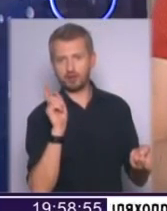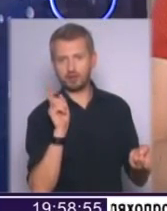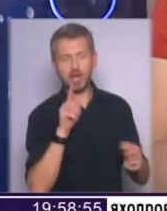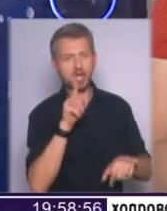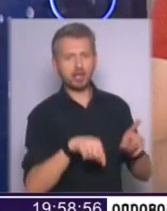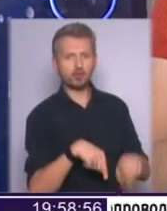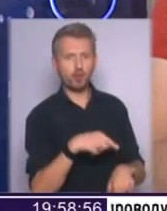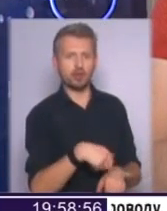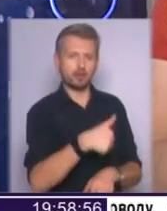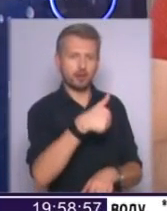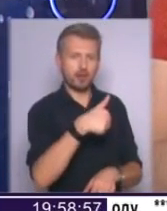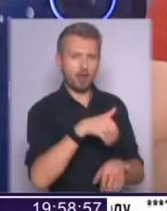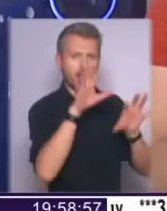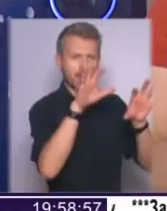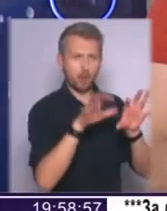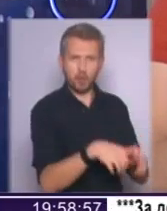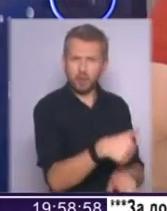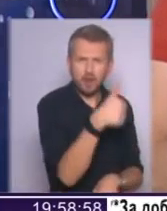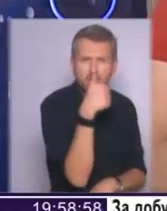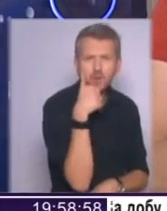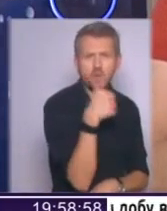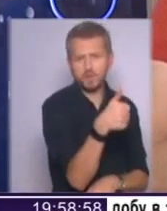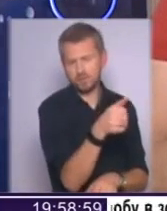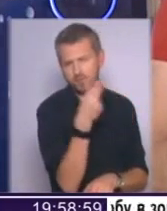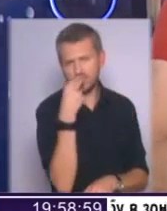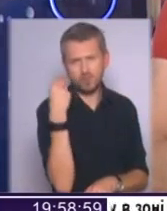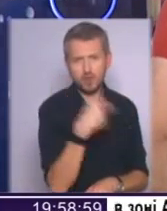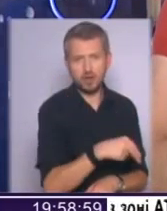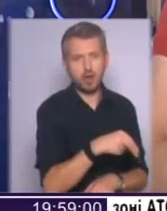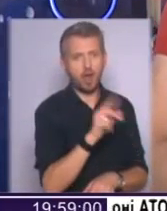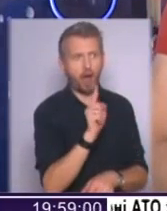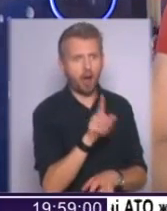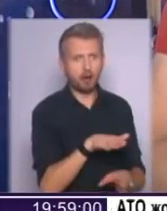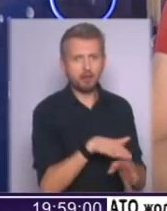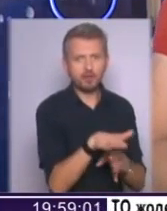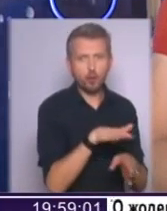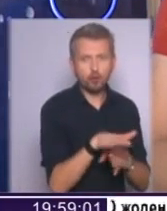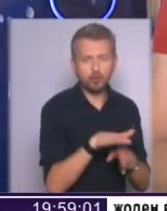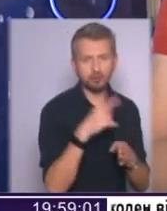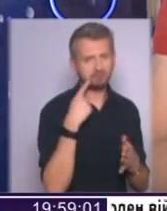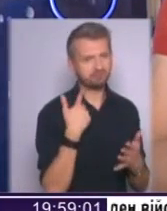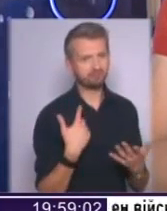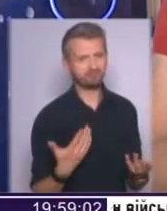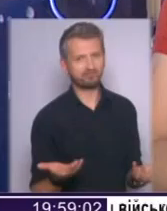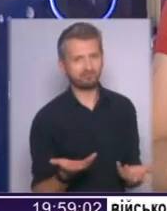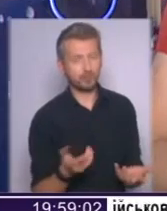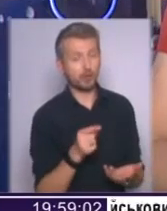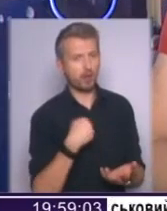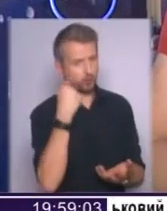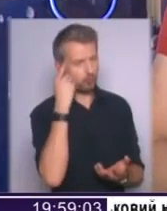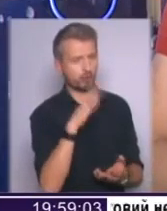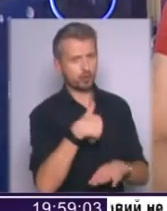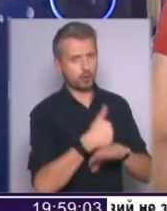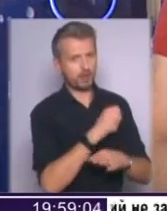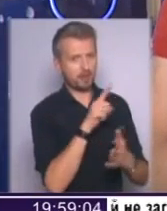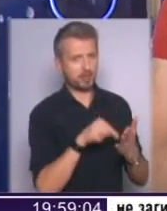дуже достатньо добрими законодавчими актами і дуже такою підозрілою реалізацією цих законодавчих актів. Я думаю, що тут буде ключове питання.